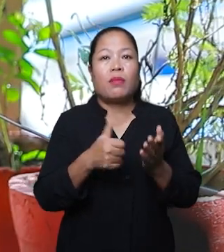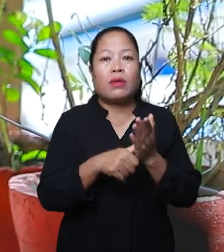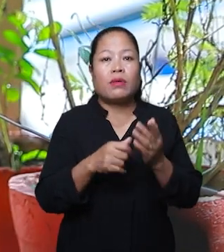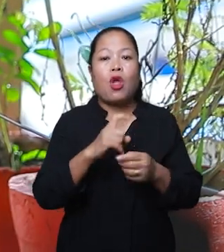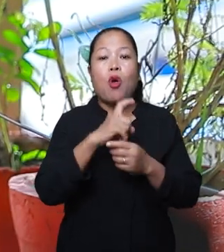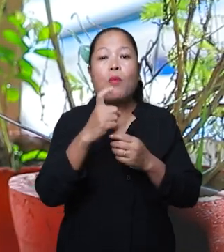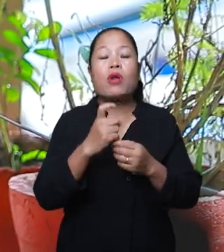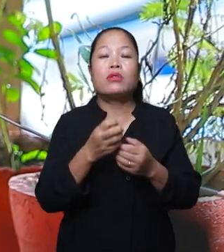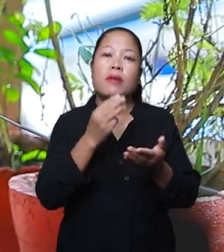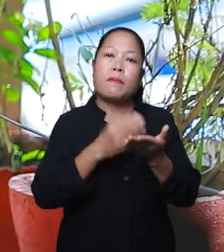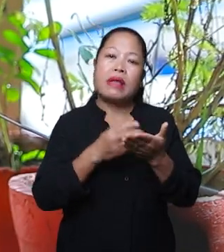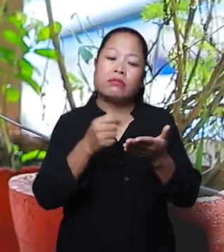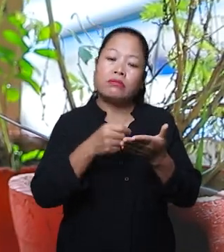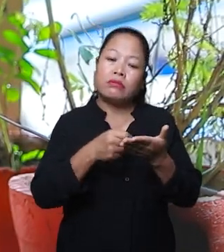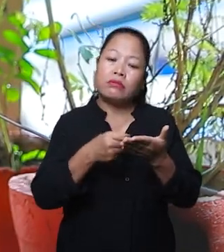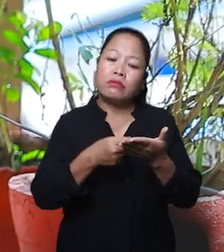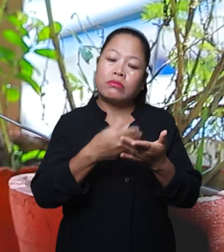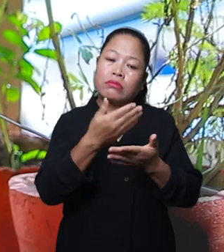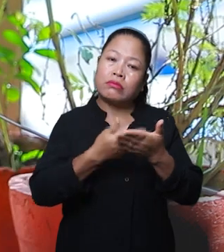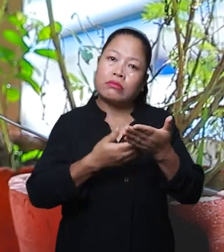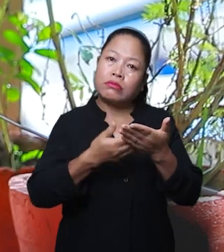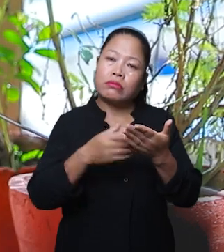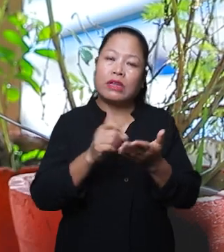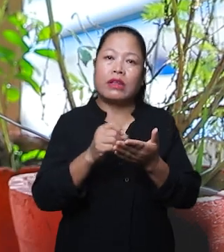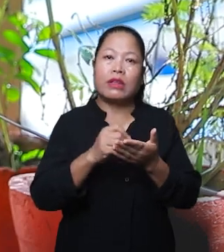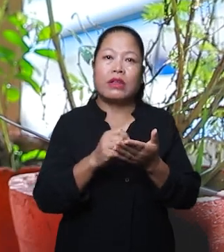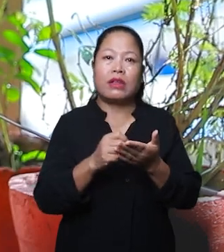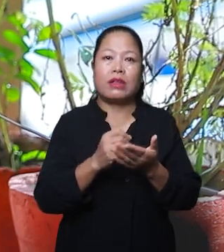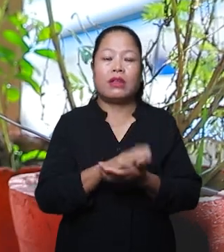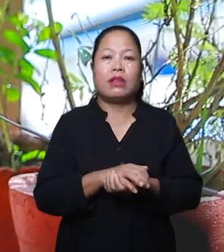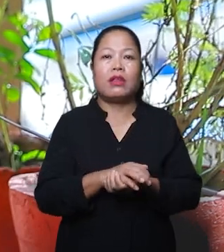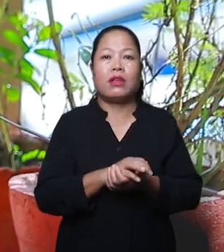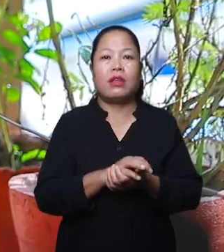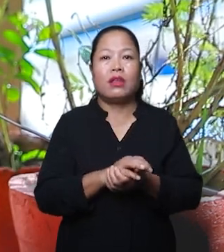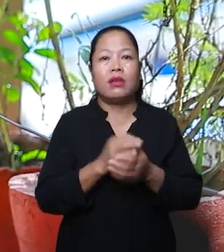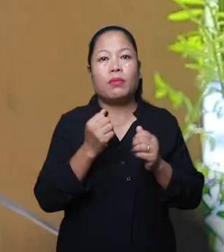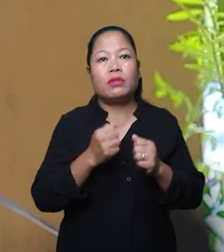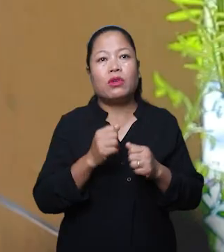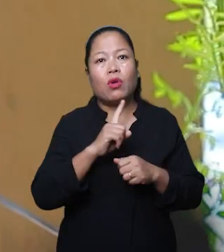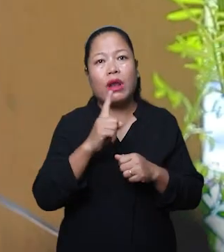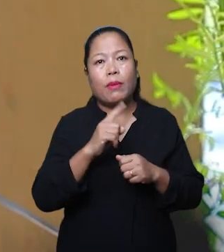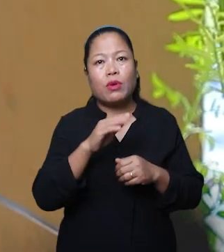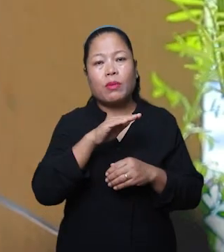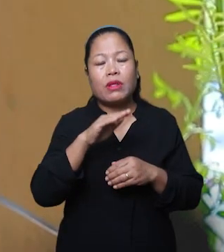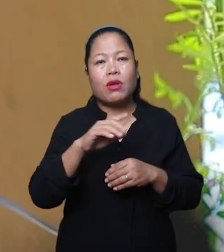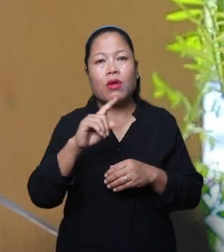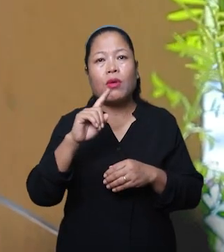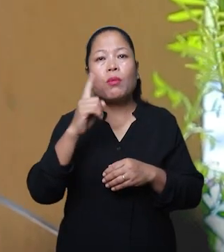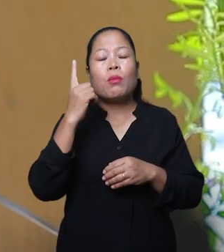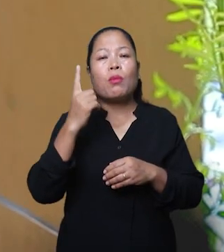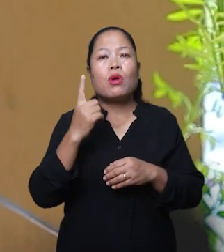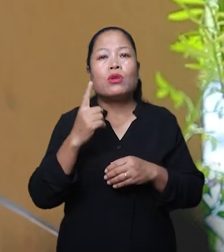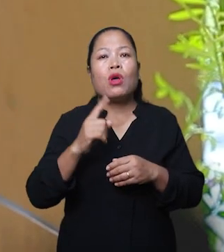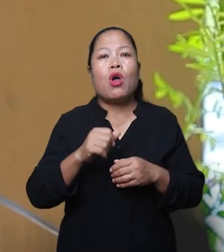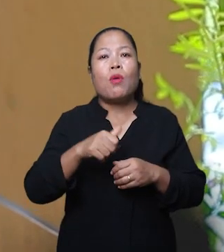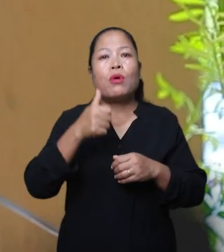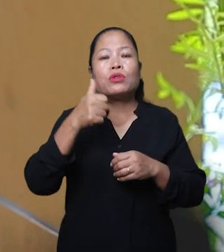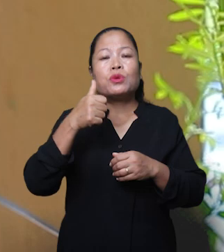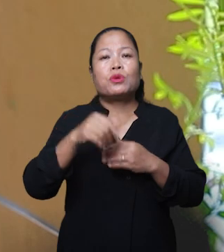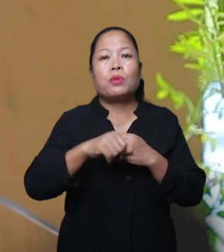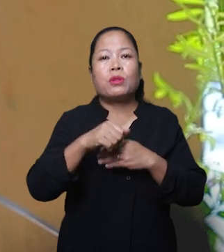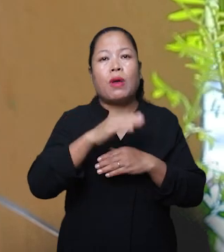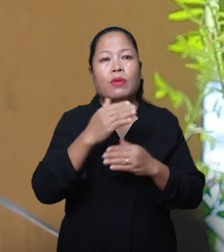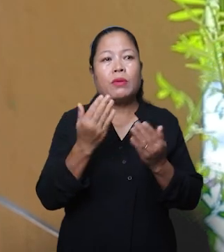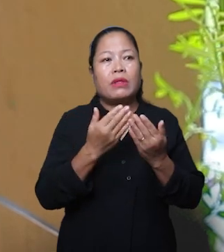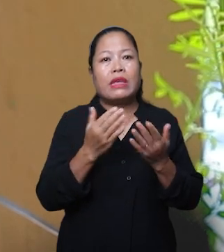दिनमा प्रश्न मात्र लेख्यो, त्यो प्रश्न लेख्दै तलसम्म आएछ, बिहानसम्म सिधै पिसा गरिरहेछ। यो राम्रो विद्यार्थी, फर्स्ट आउने विद्यार्थी आएछ, के भयो